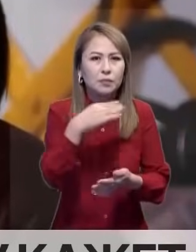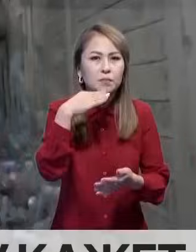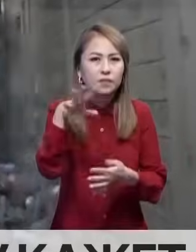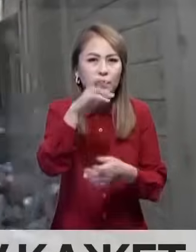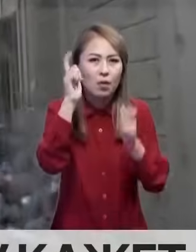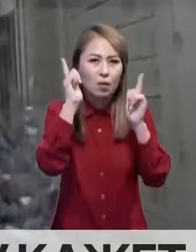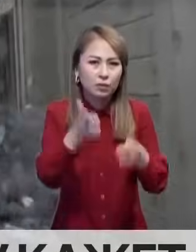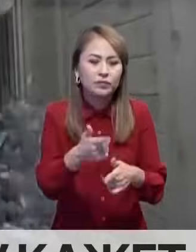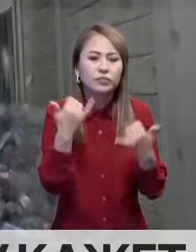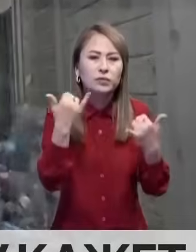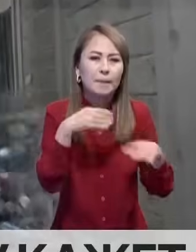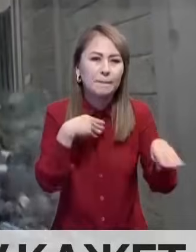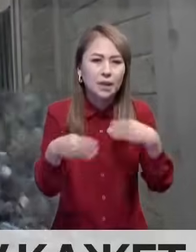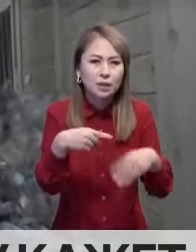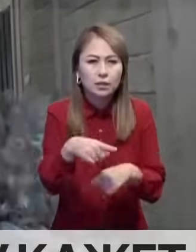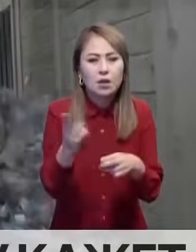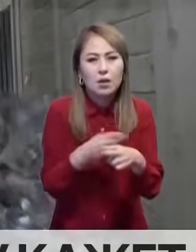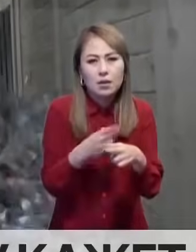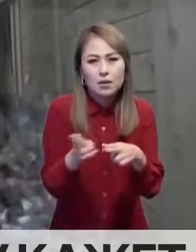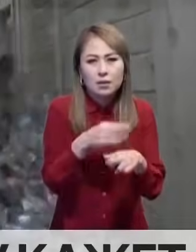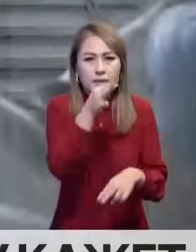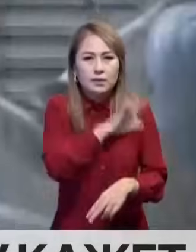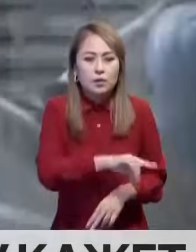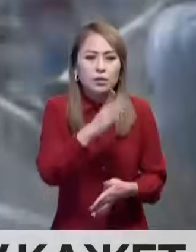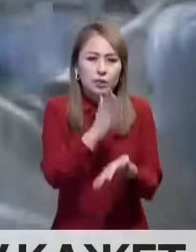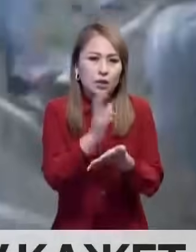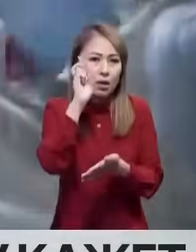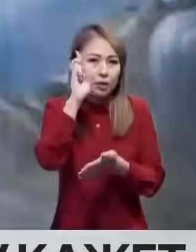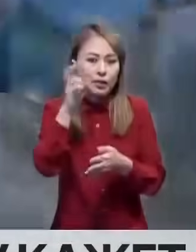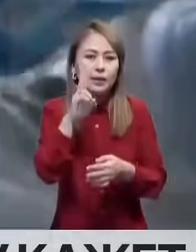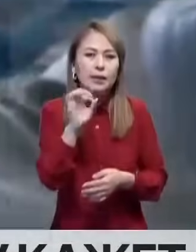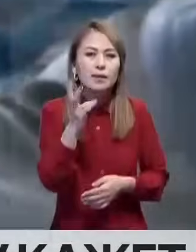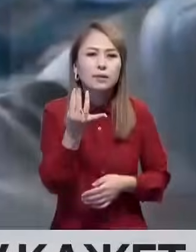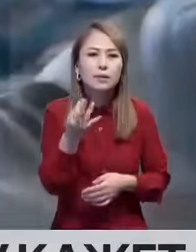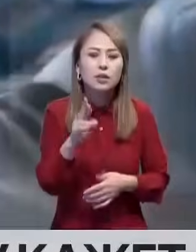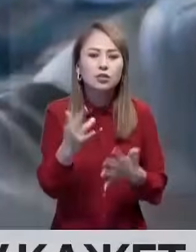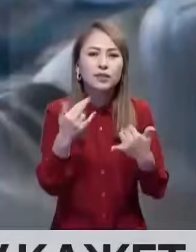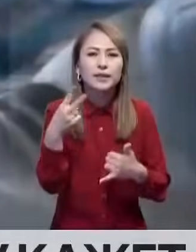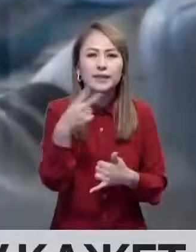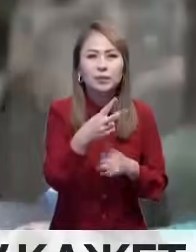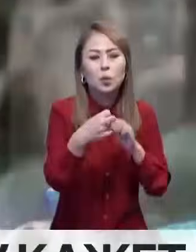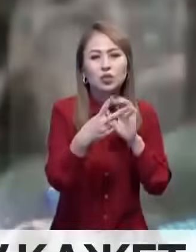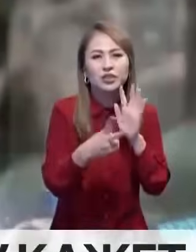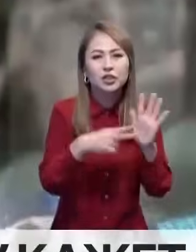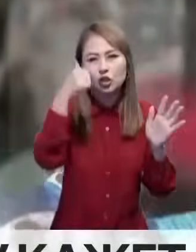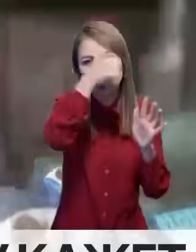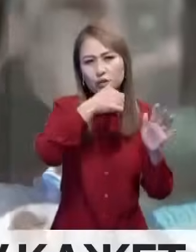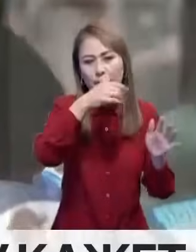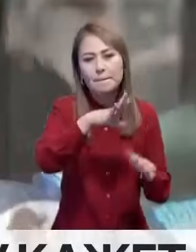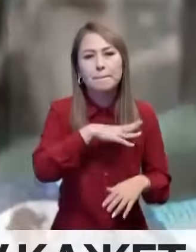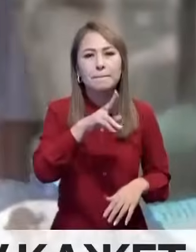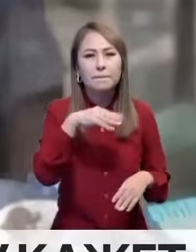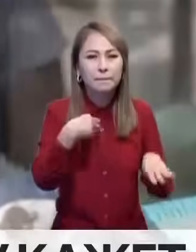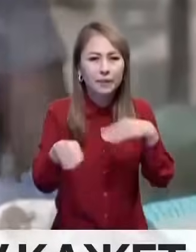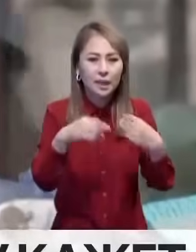үйреніп кеткен. Пластикпен тиімді күресіп жатқан елдер де бар. Соның бірі Кения. 2017 жылдан бері мұнда пластик